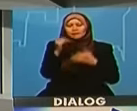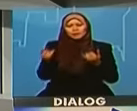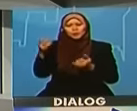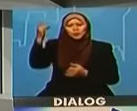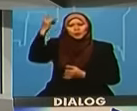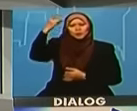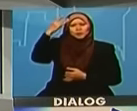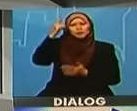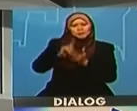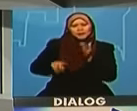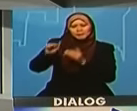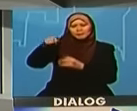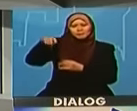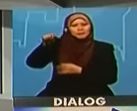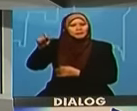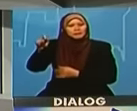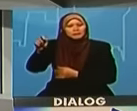tertanya-tanya apa trade-offnya kerana mereka